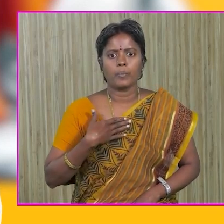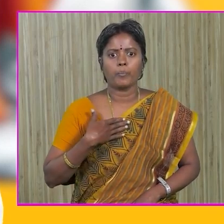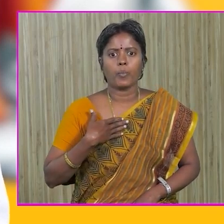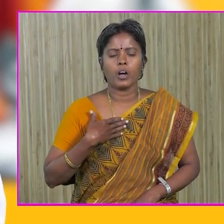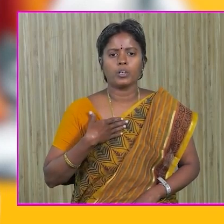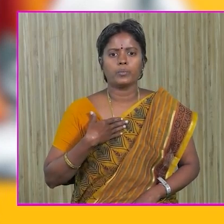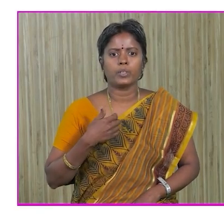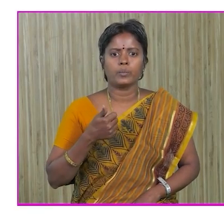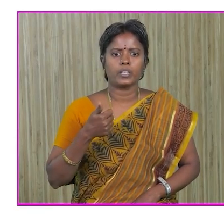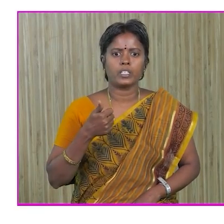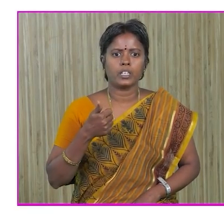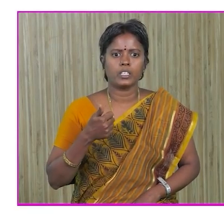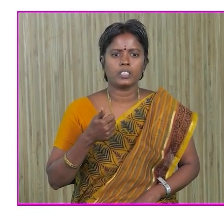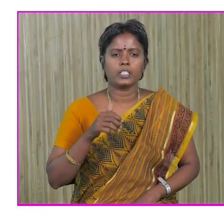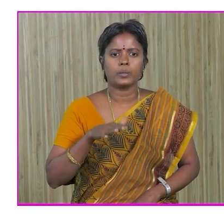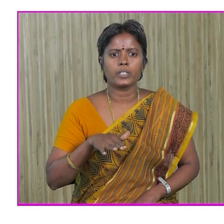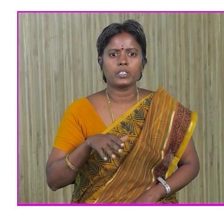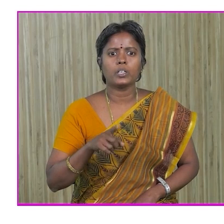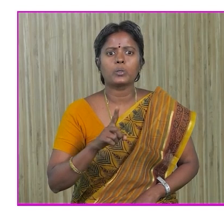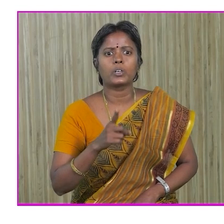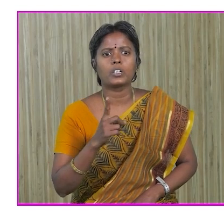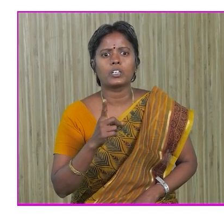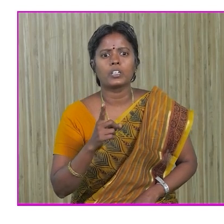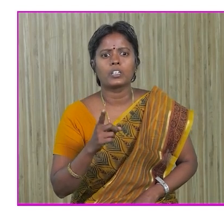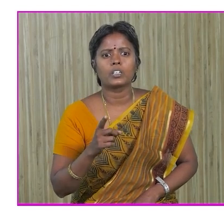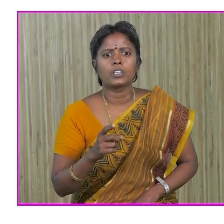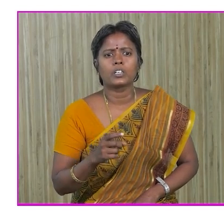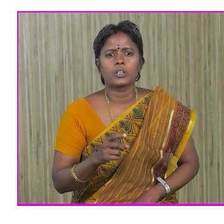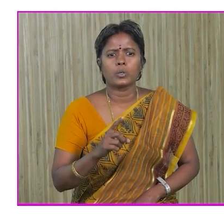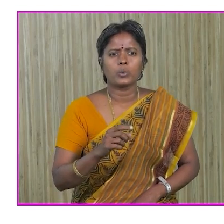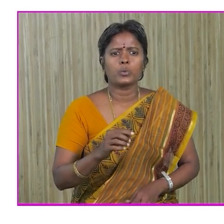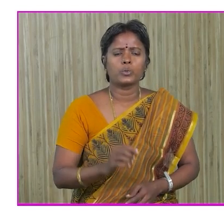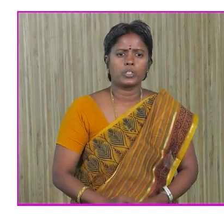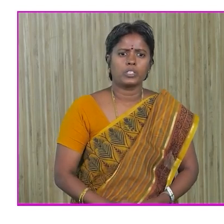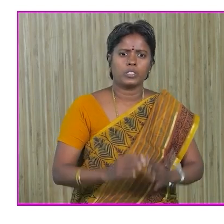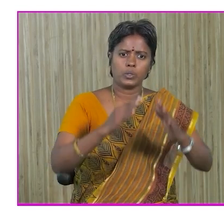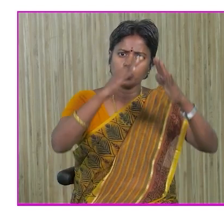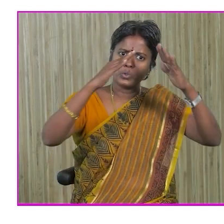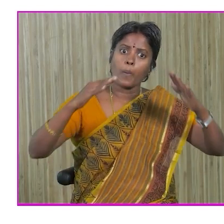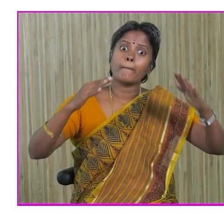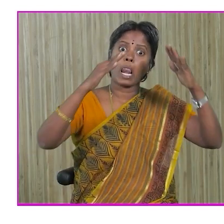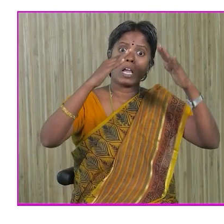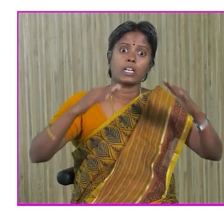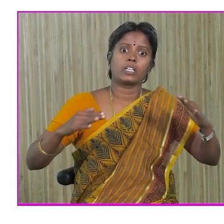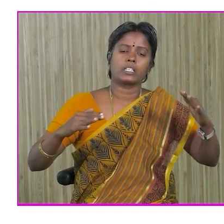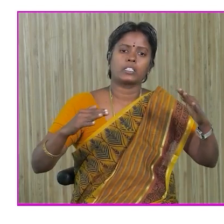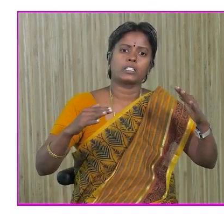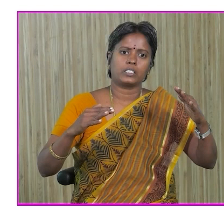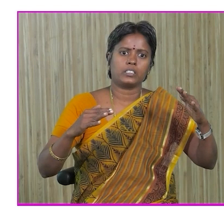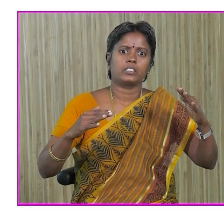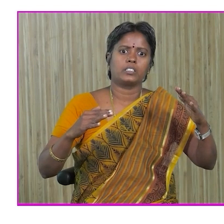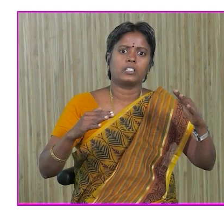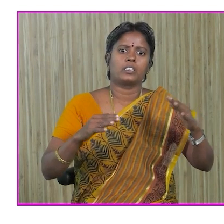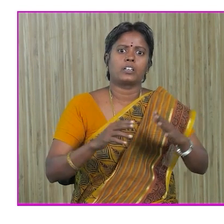திருக்குறள் குன்றின் அணையாரும் குன்றுவர் குன்றுவ குன்றி அணைய செய்யின்.